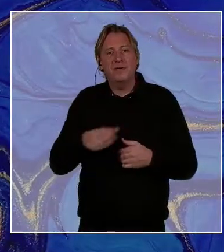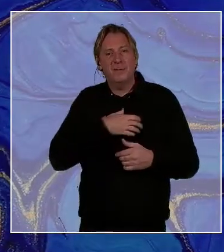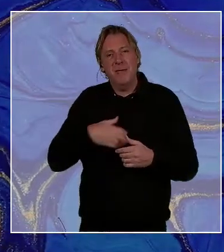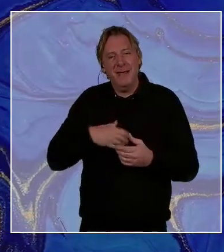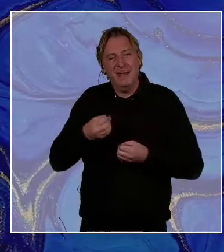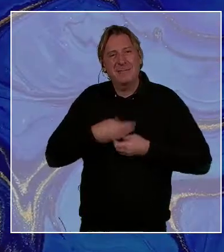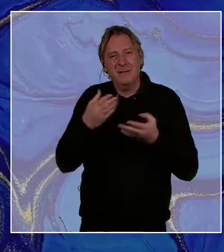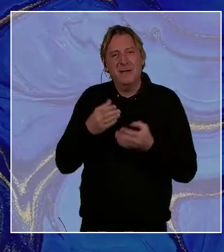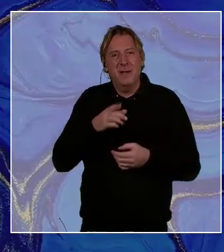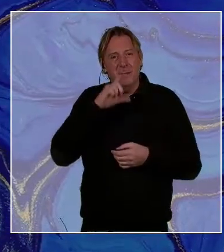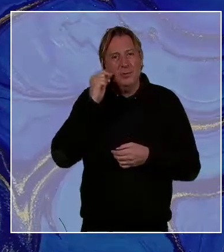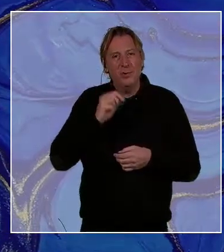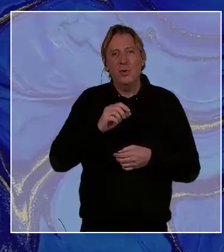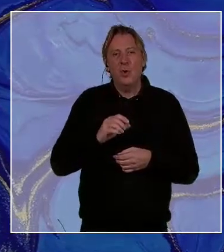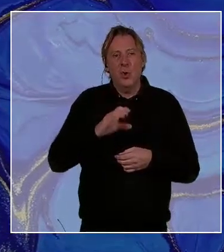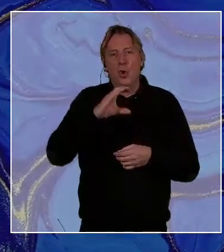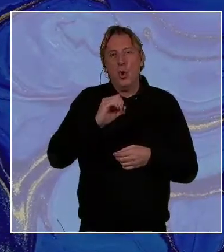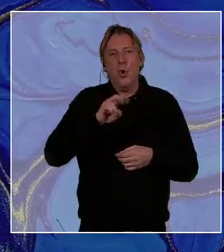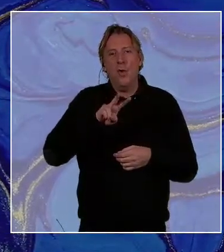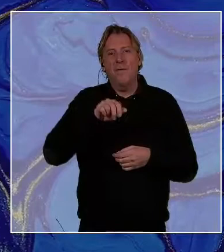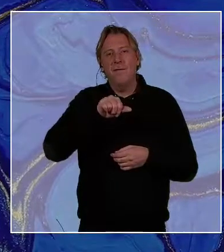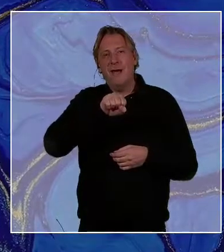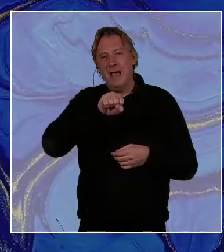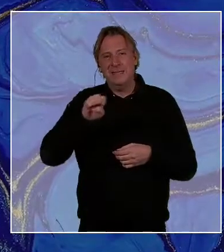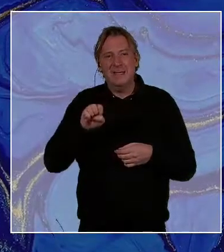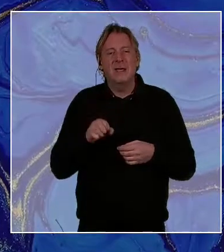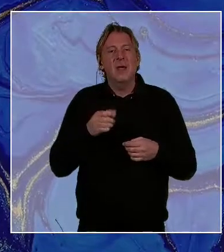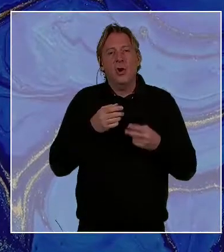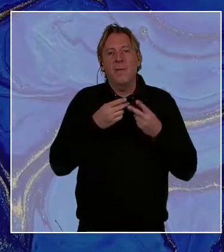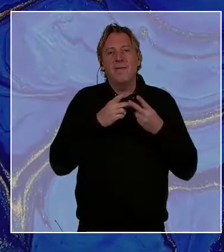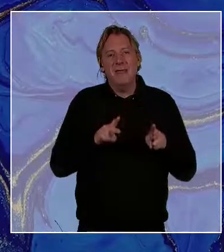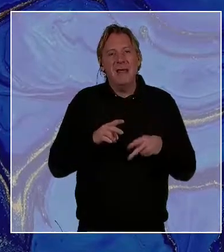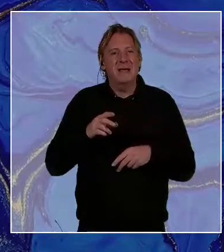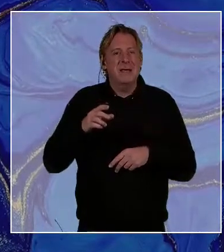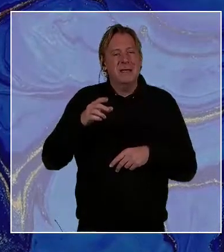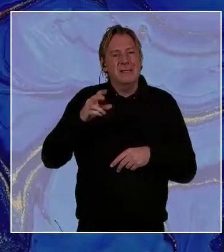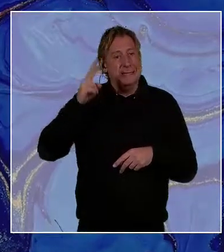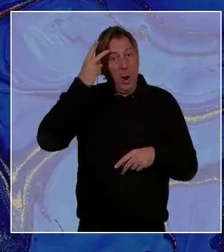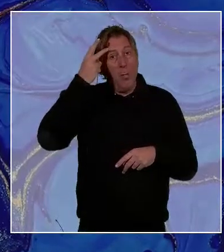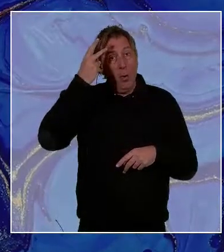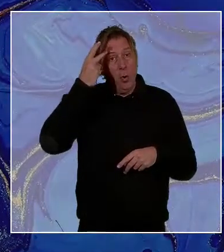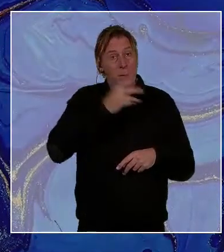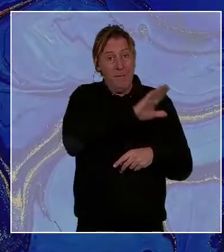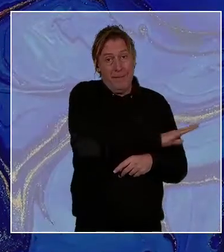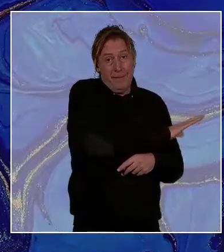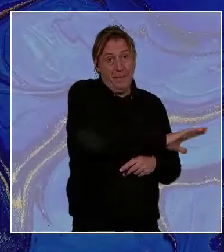2 minutes, Bruno Covas, qui nous a envoyé un message depuis Sao Paulo, et il va nous parler de ses actions à Sao Paulo.